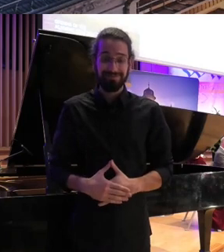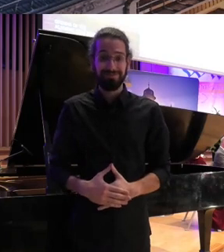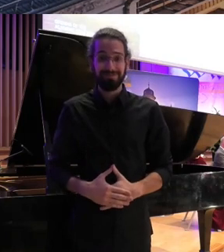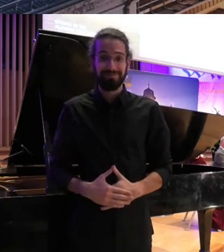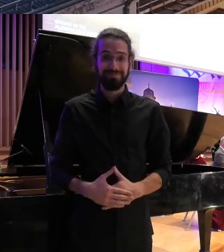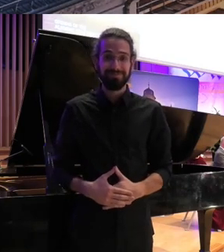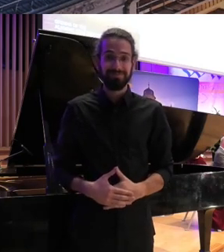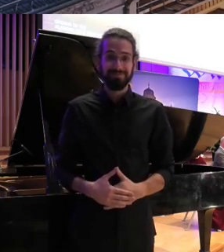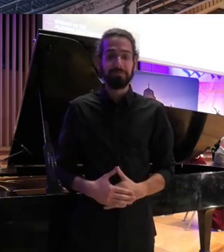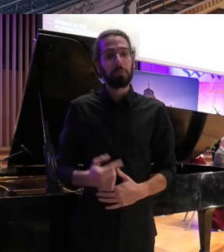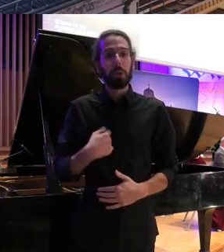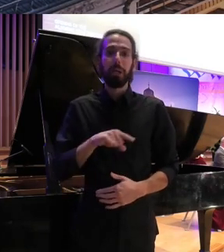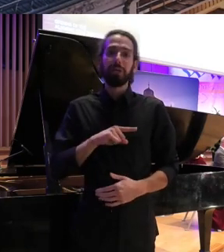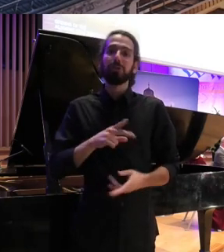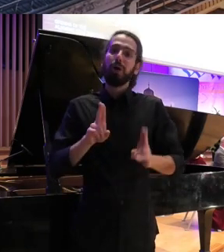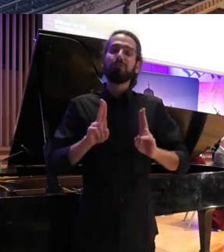bin ja sehr genügsam.